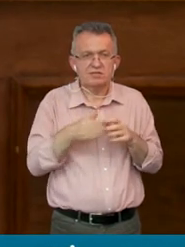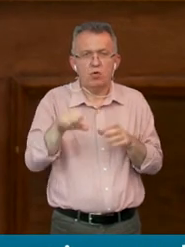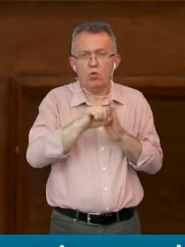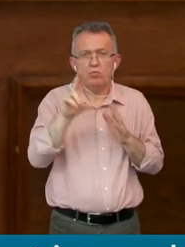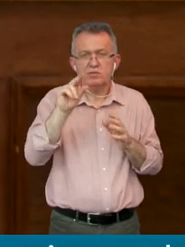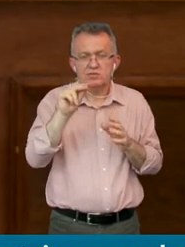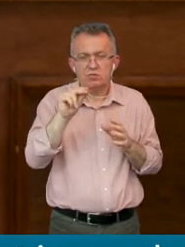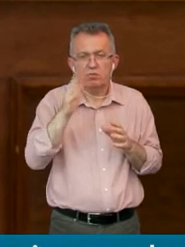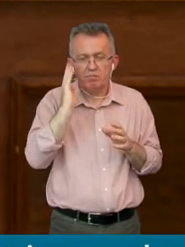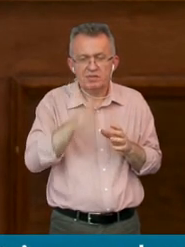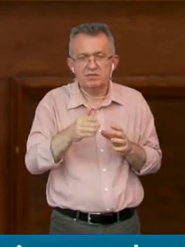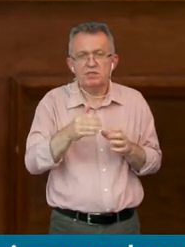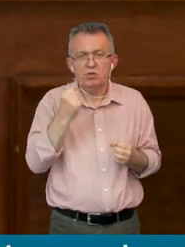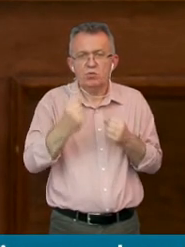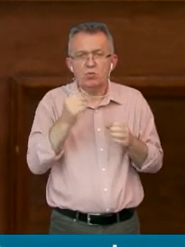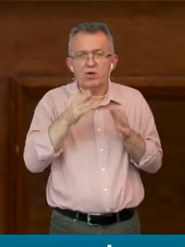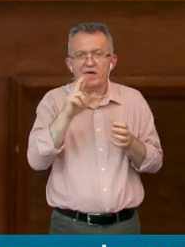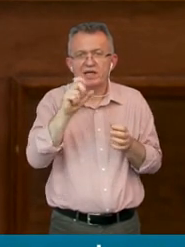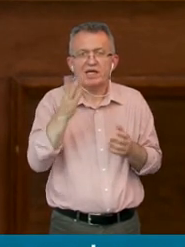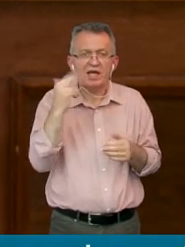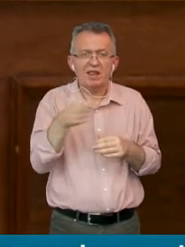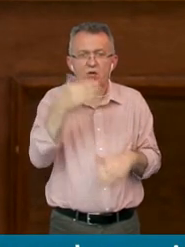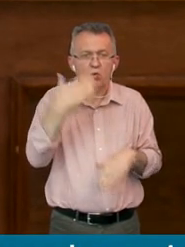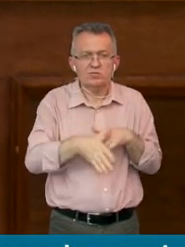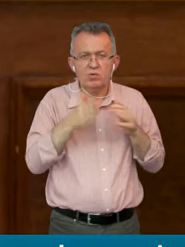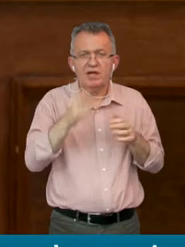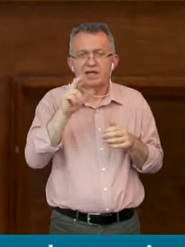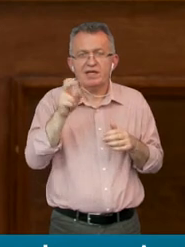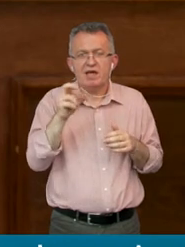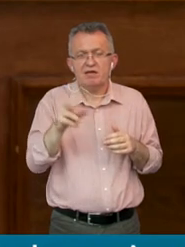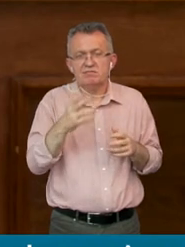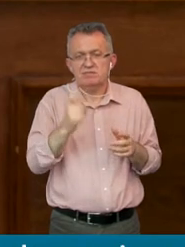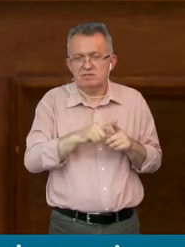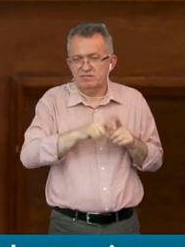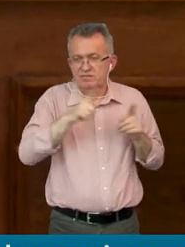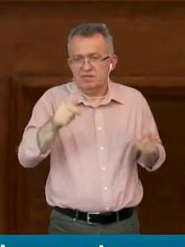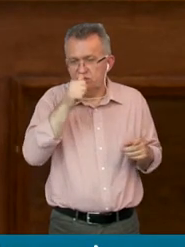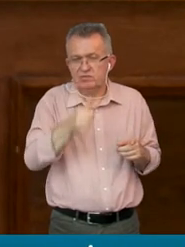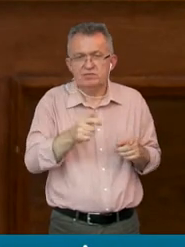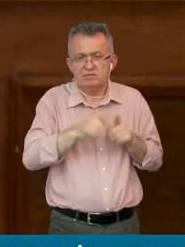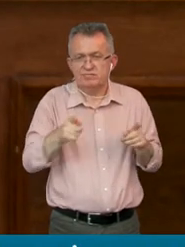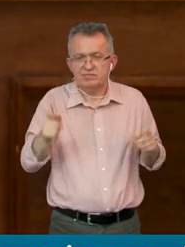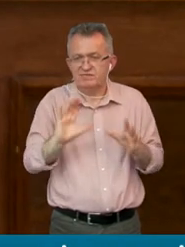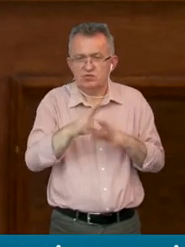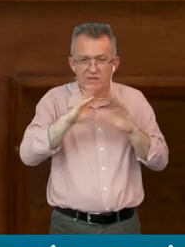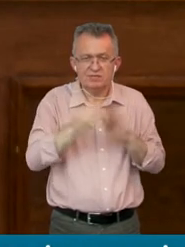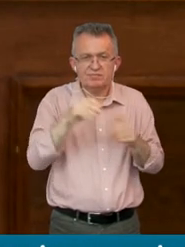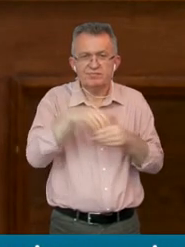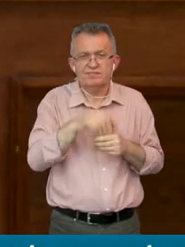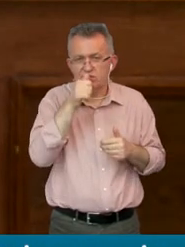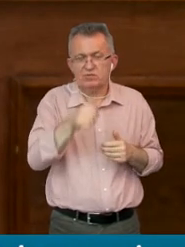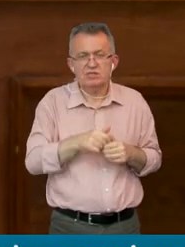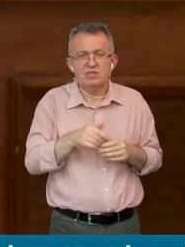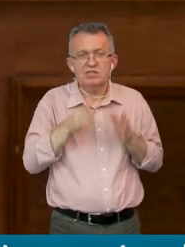poniedziałku również będą znów utrudnienia na Krygierach. Kiedy to się skończy? Nie można tego rozłożyć w czasie. No, panie Klaudio, niestety kwestia